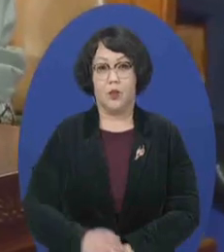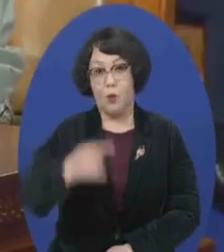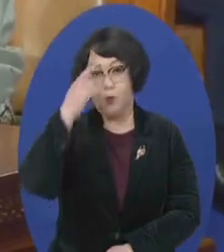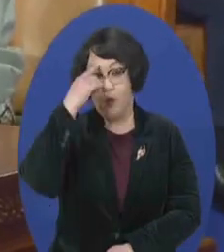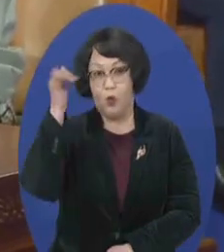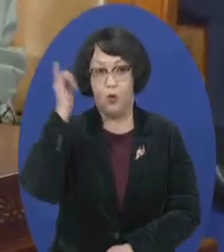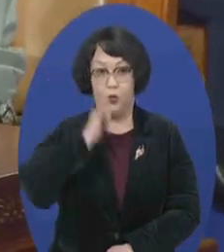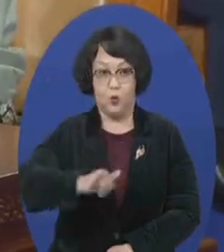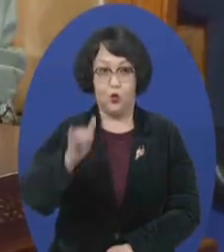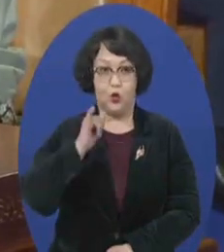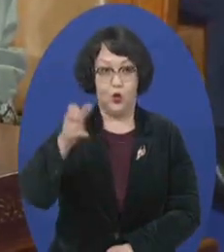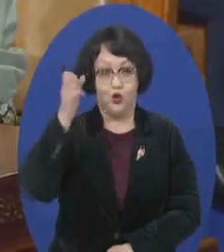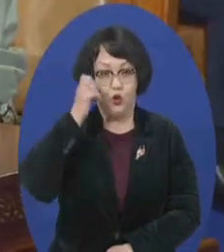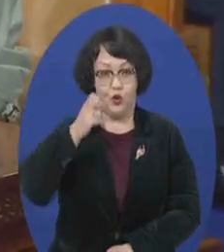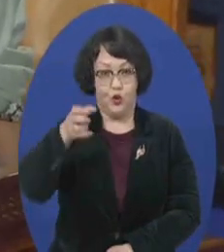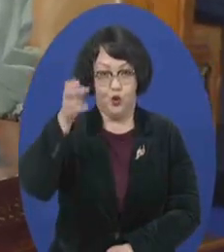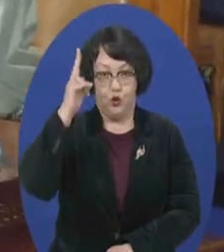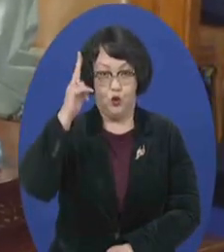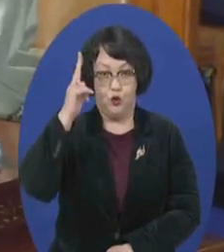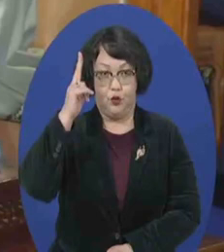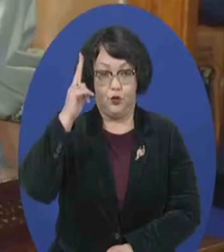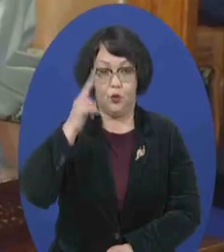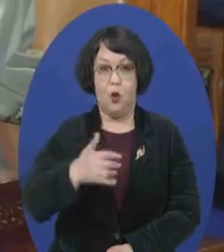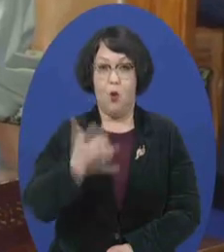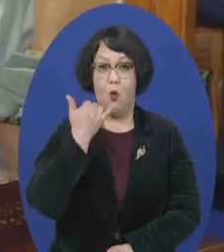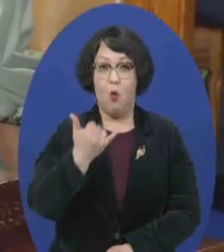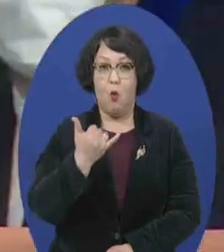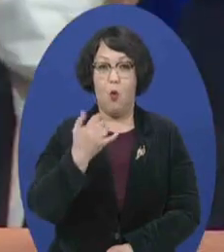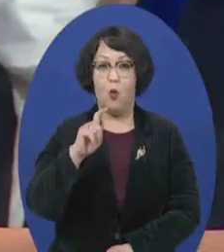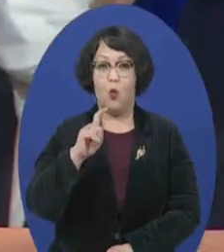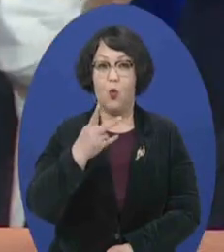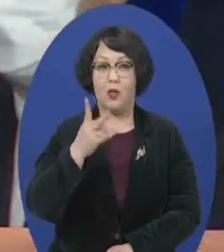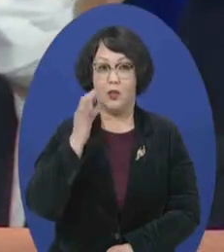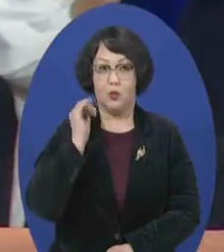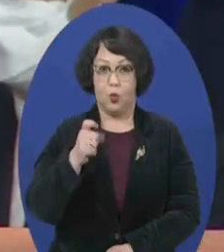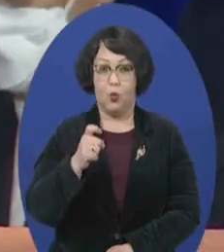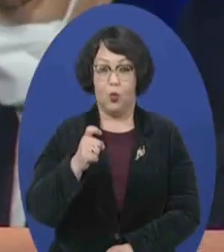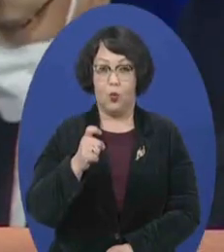Монгол улсын ерөнхийлөгч Ухнаагийн хөрөлсөх